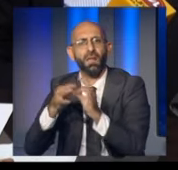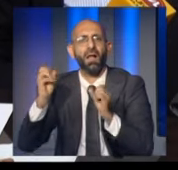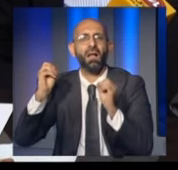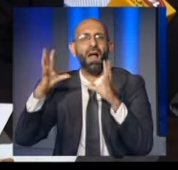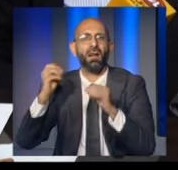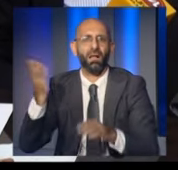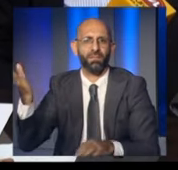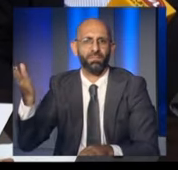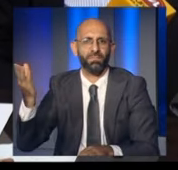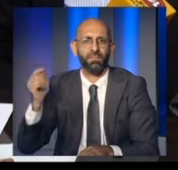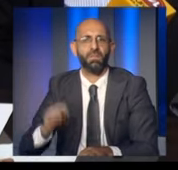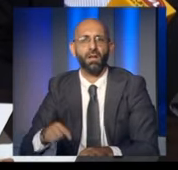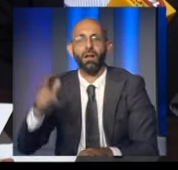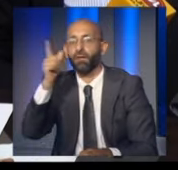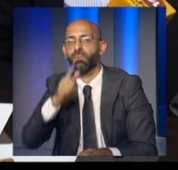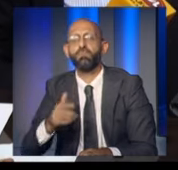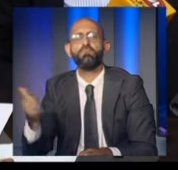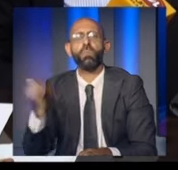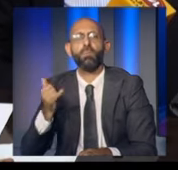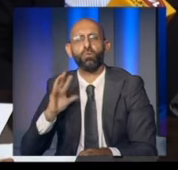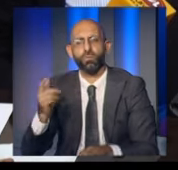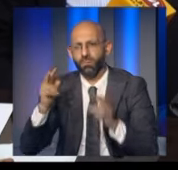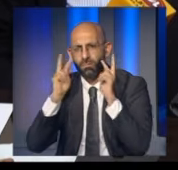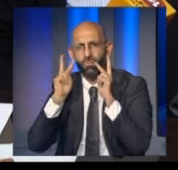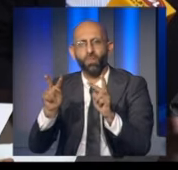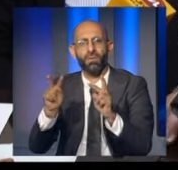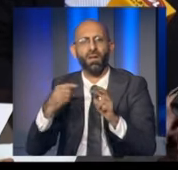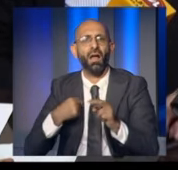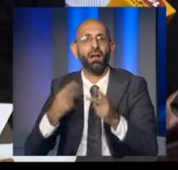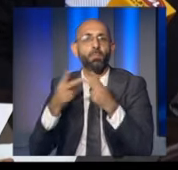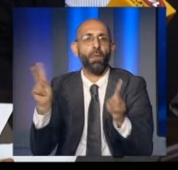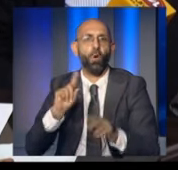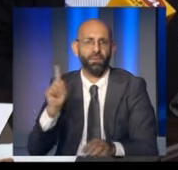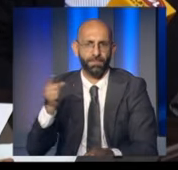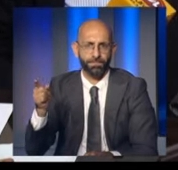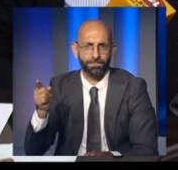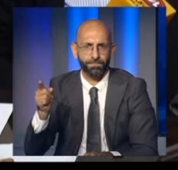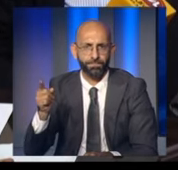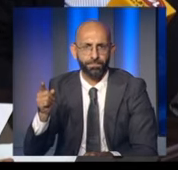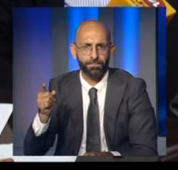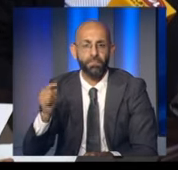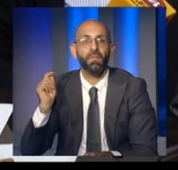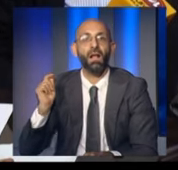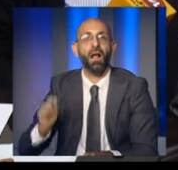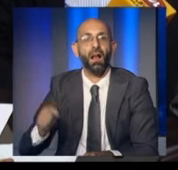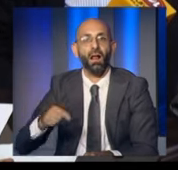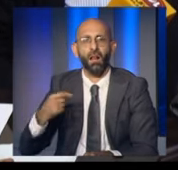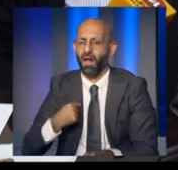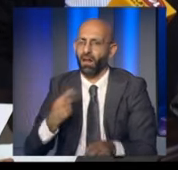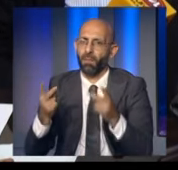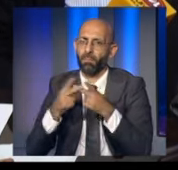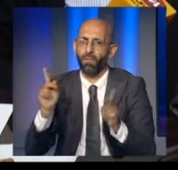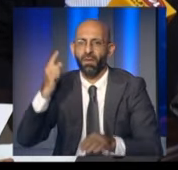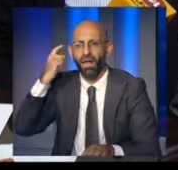ربط التغذية بالجباية، بس ما حدا سأل حاله من المسؤولين عن هذا القرار إنه